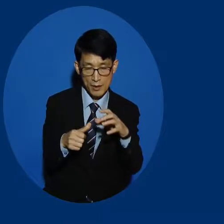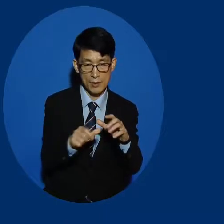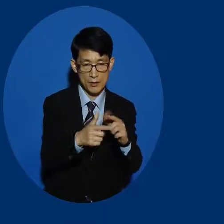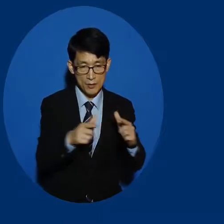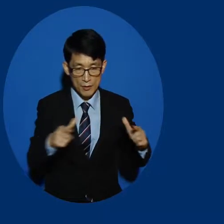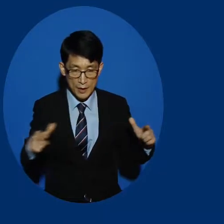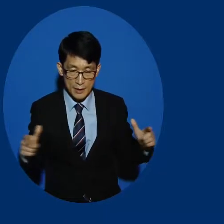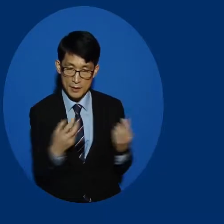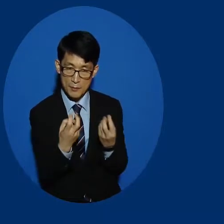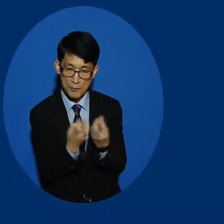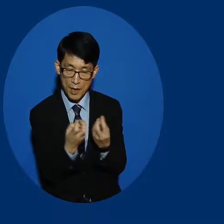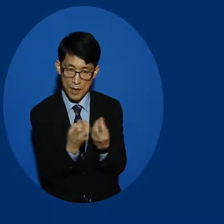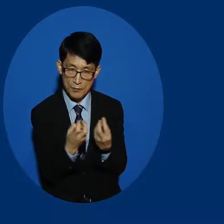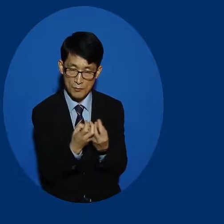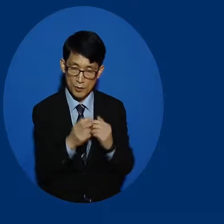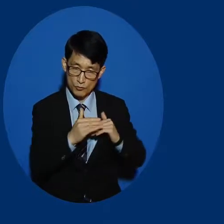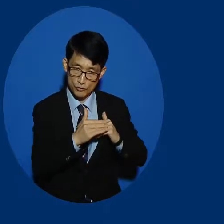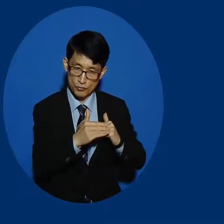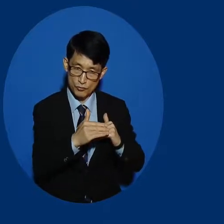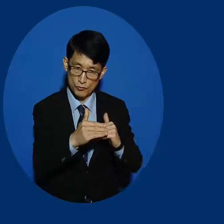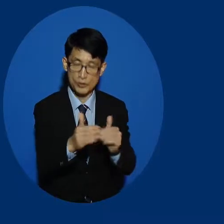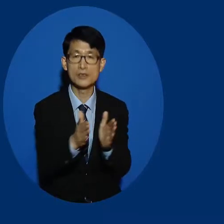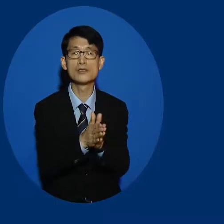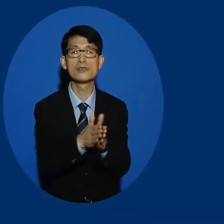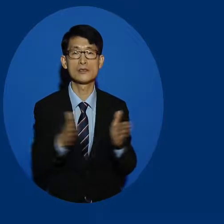방안을 본격적으로 추진하게 됩니다.